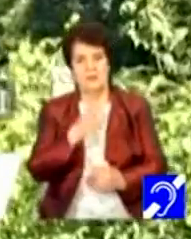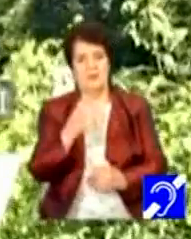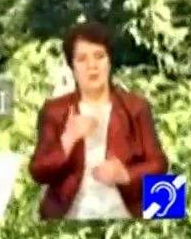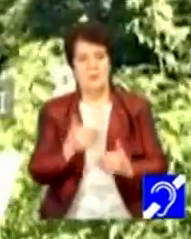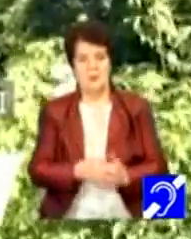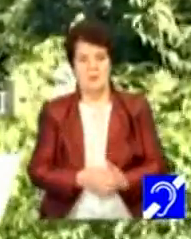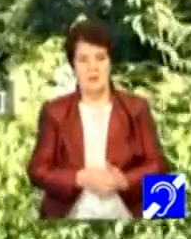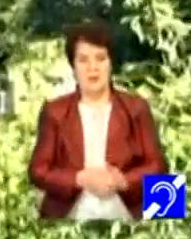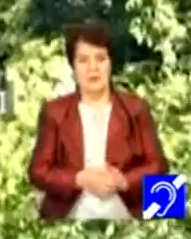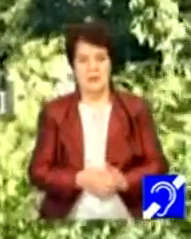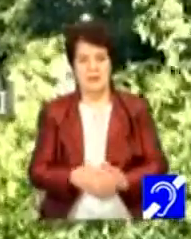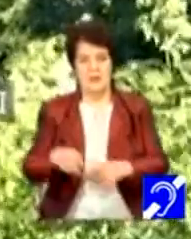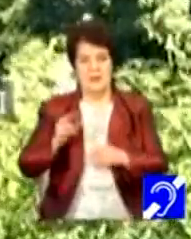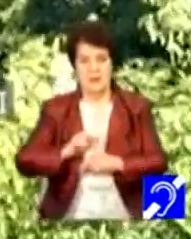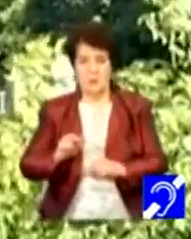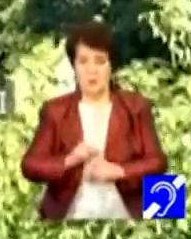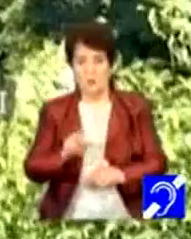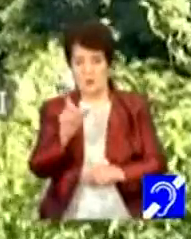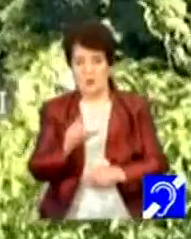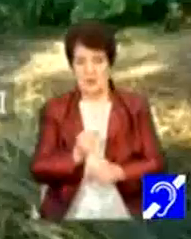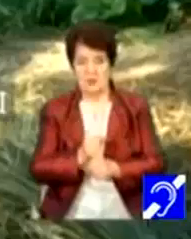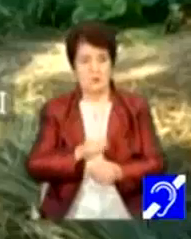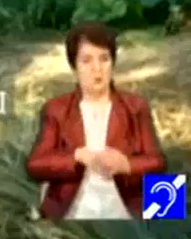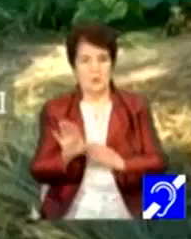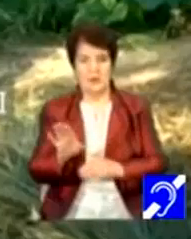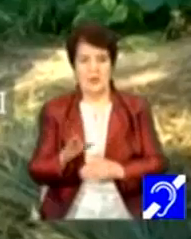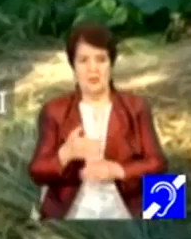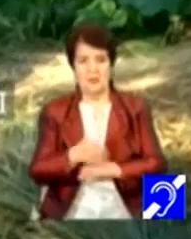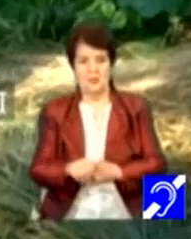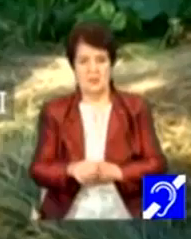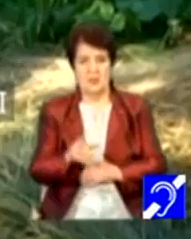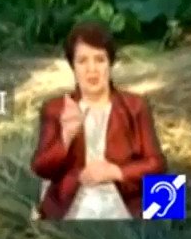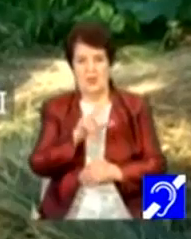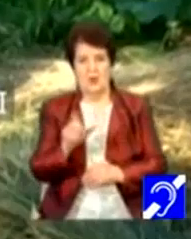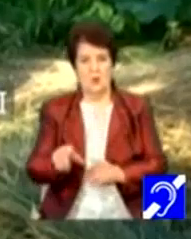Un loc de muncă să aibă în Moldova, nu suntem psihotari. Dar lumea s-a pierdut